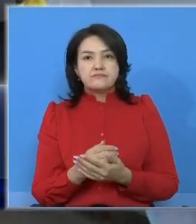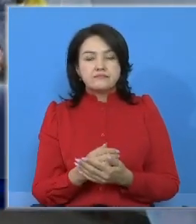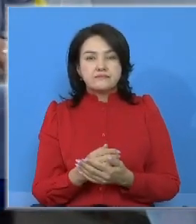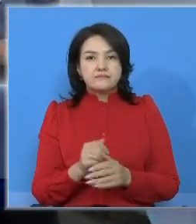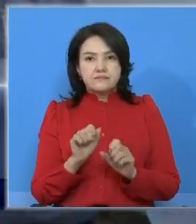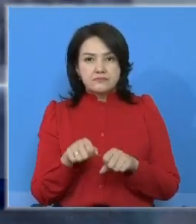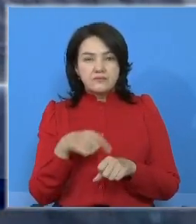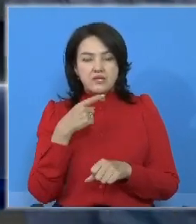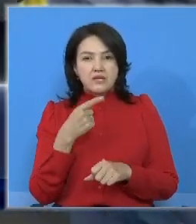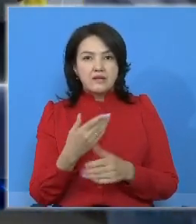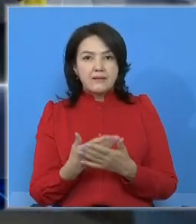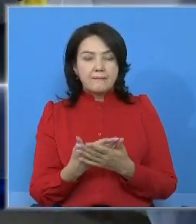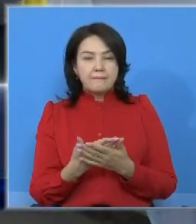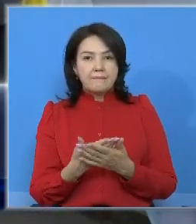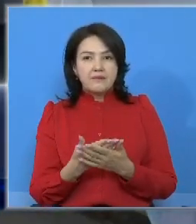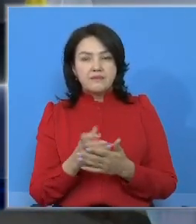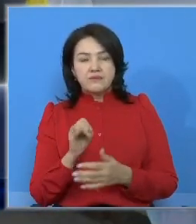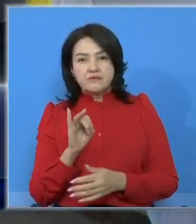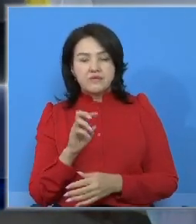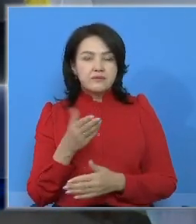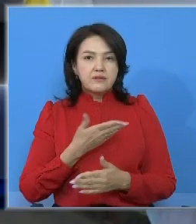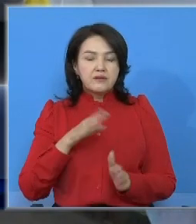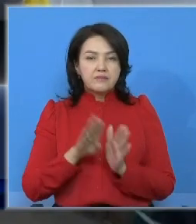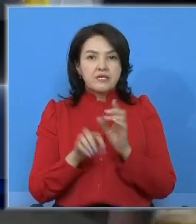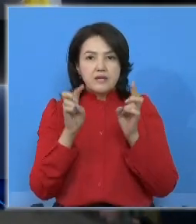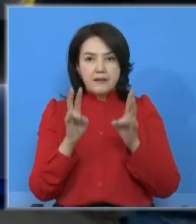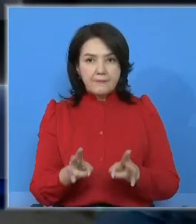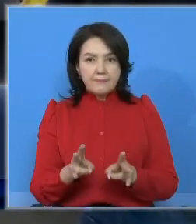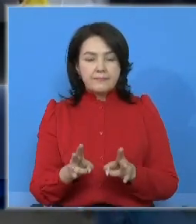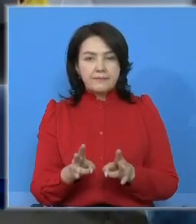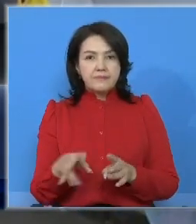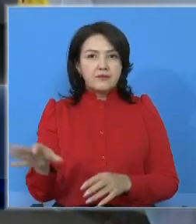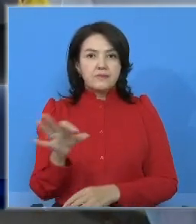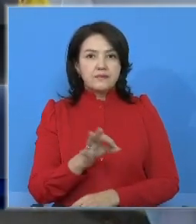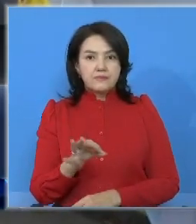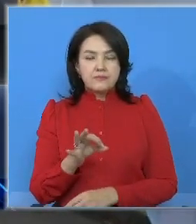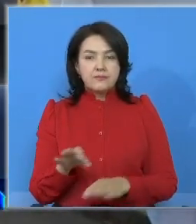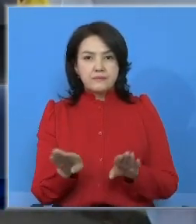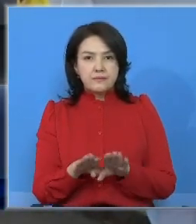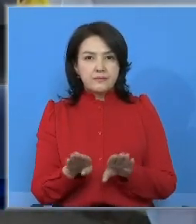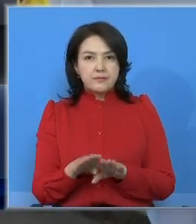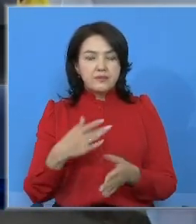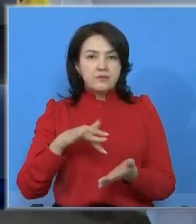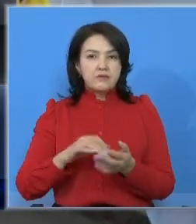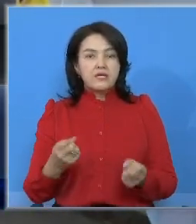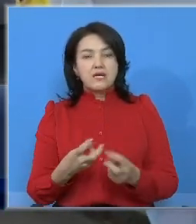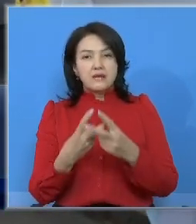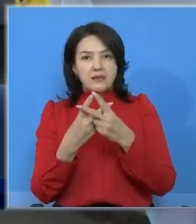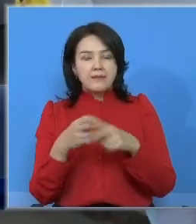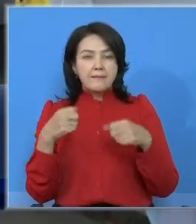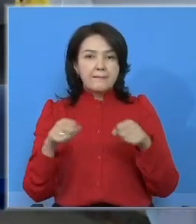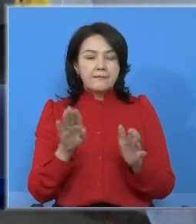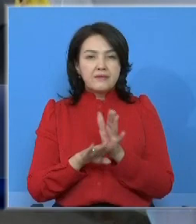можно сказать, обеспечиваем нашу безопасность области, в том числе и города Астаны,